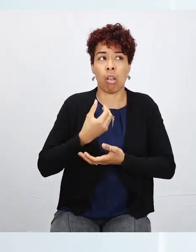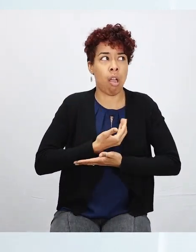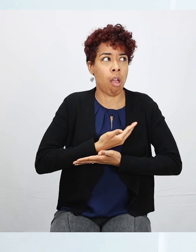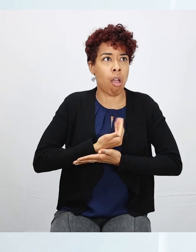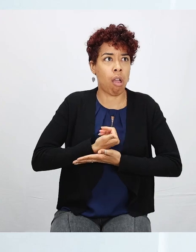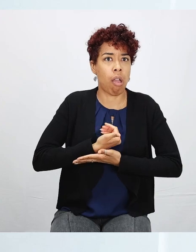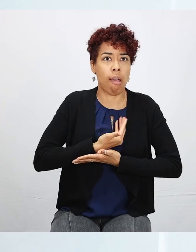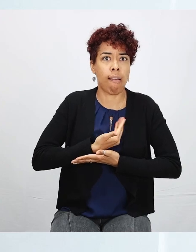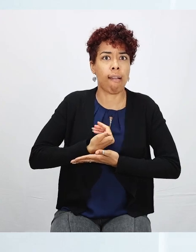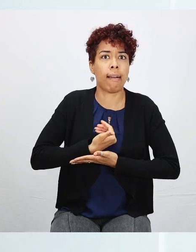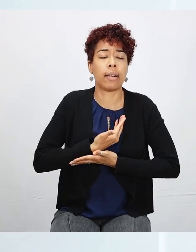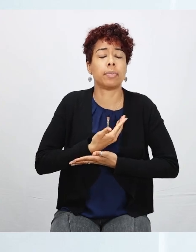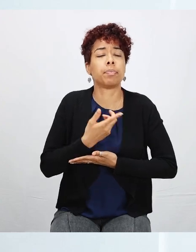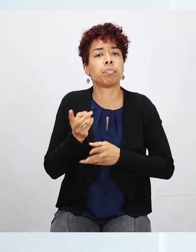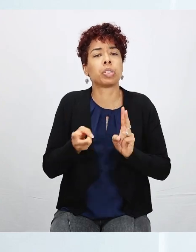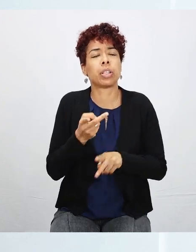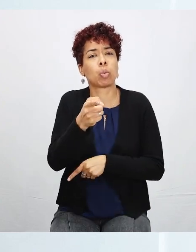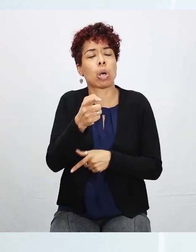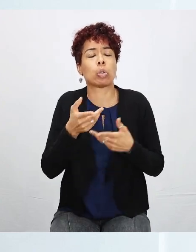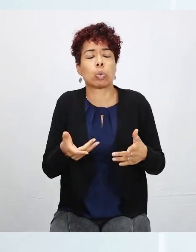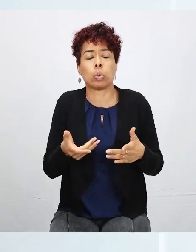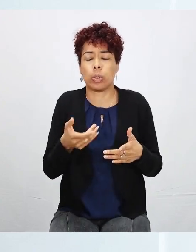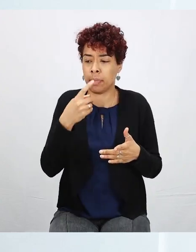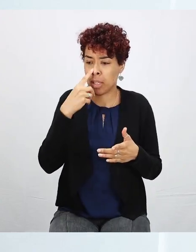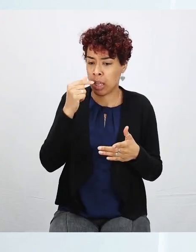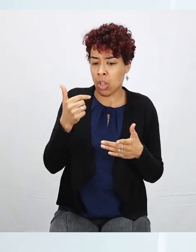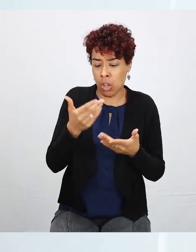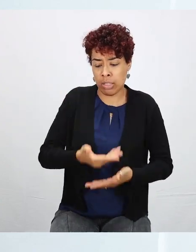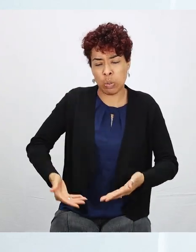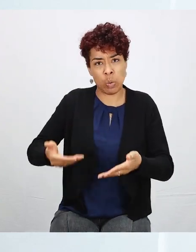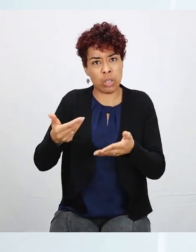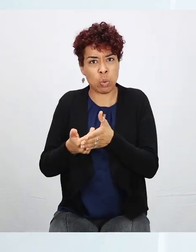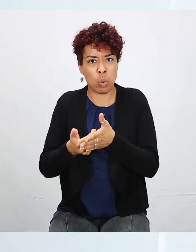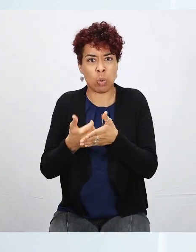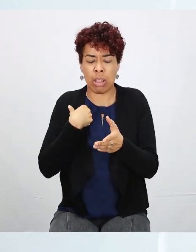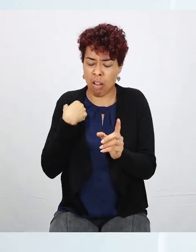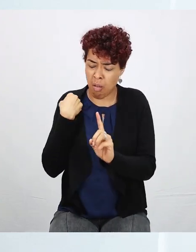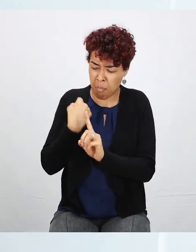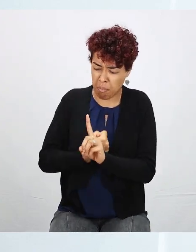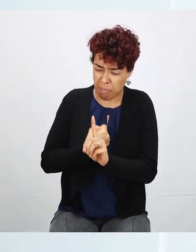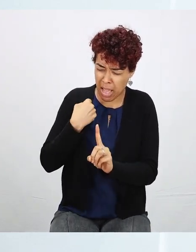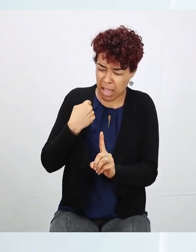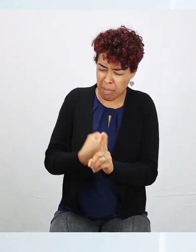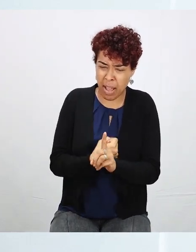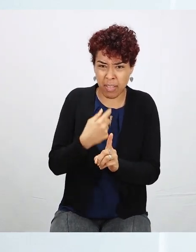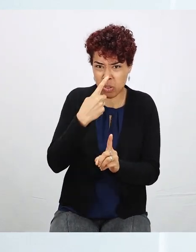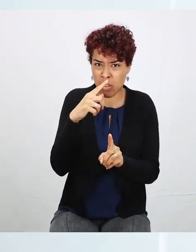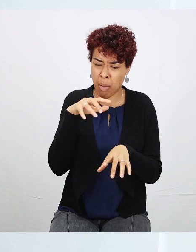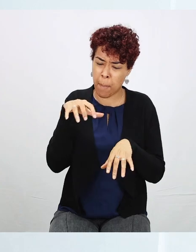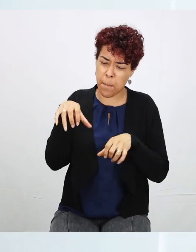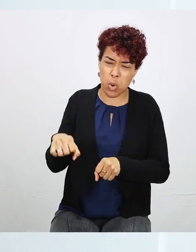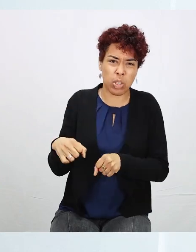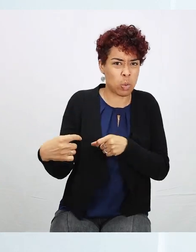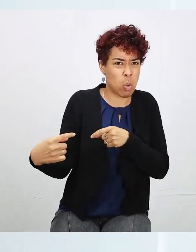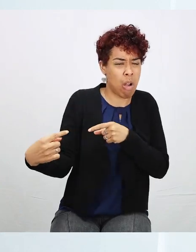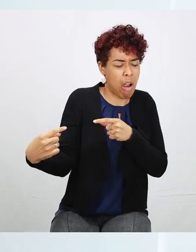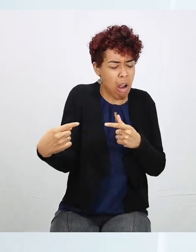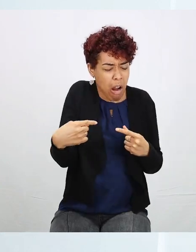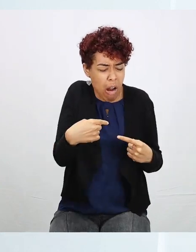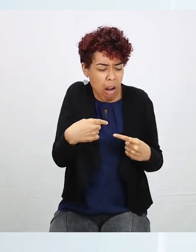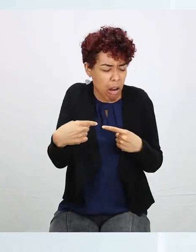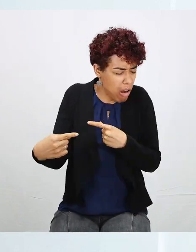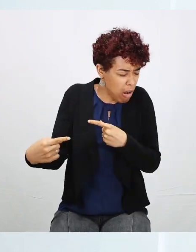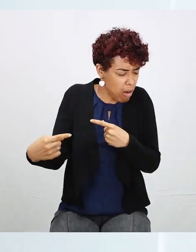Et encore aujourd'hui, si peut-être tu es en train d'être confronté, d'affronter des choses et qu'il y a de l'opposition, tu dois être capable